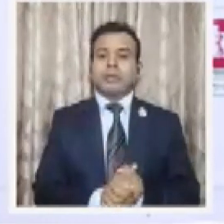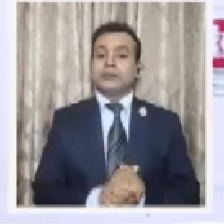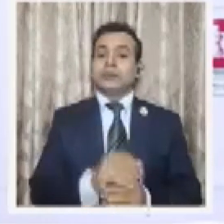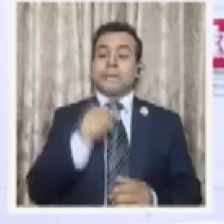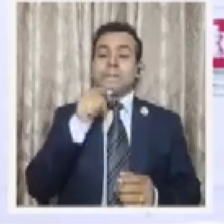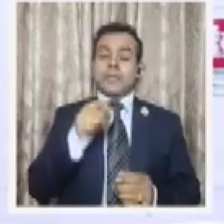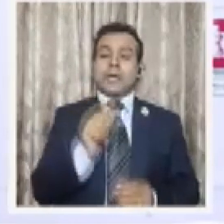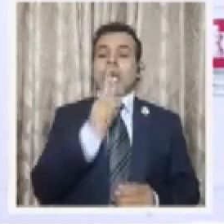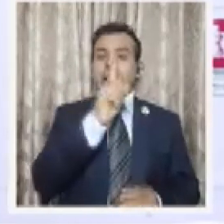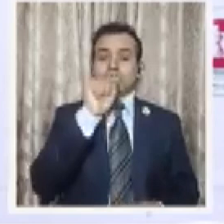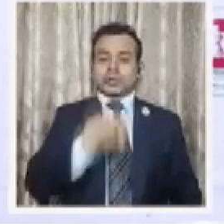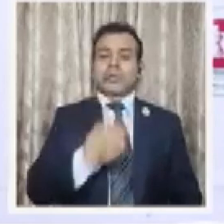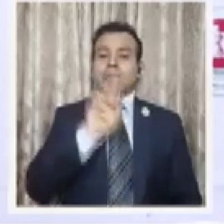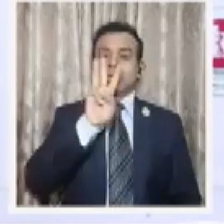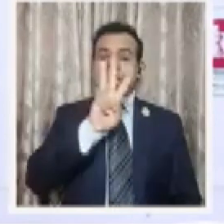মৃত্যুর হার